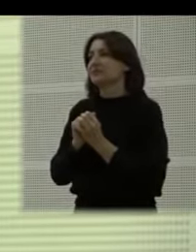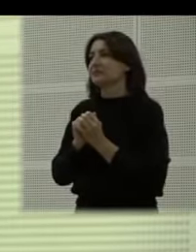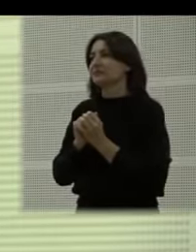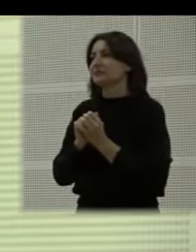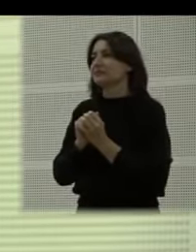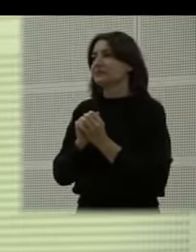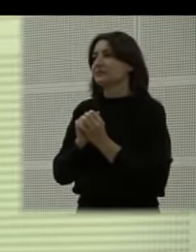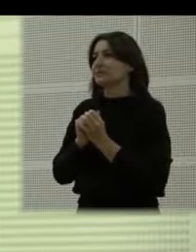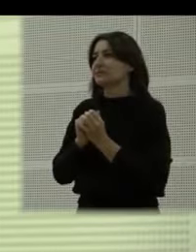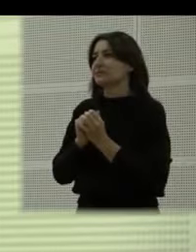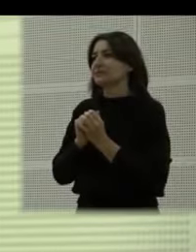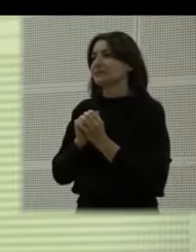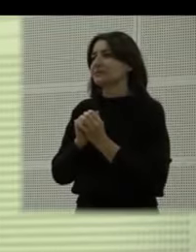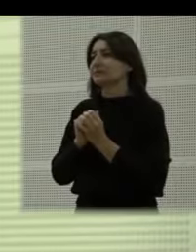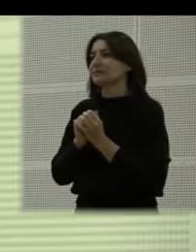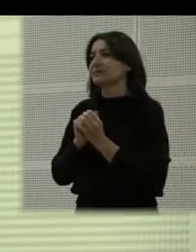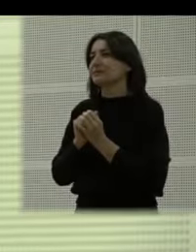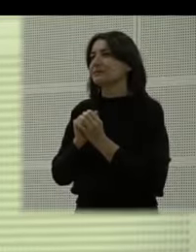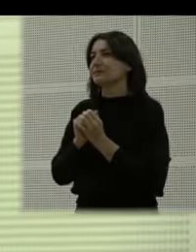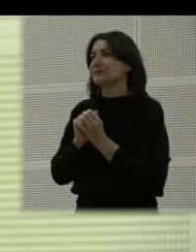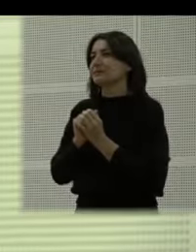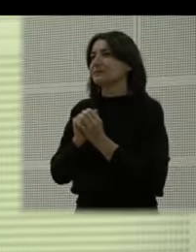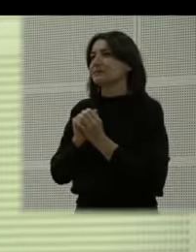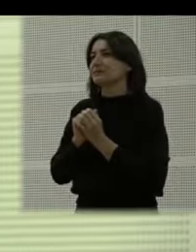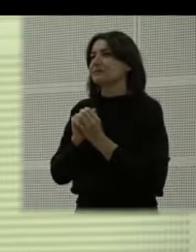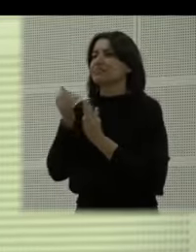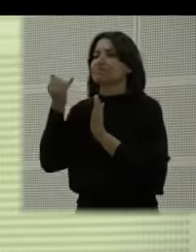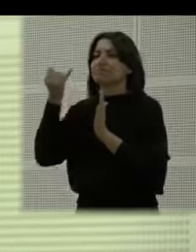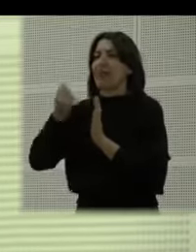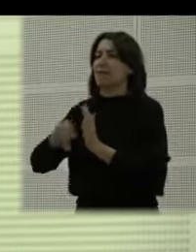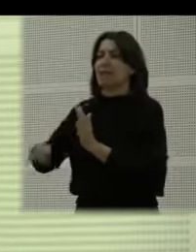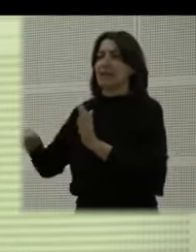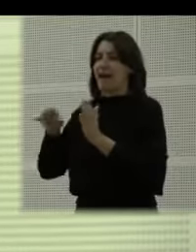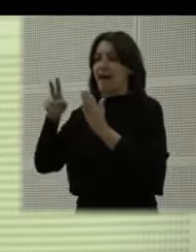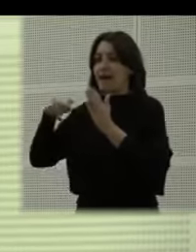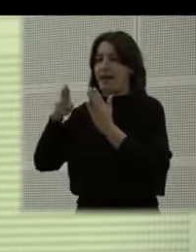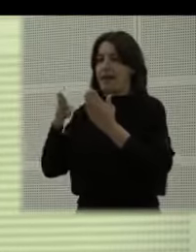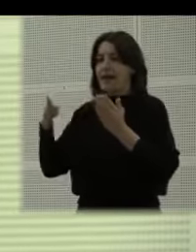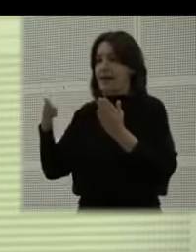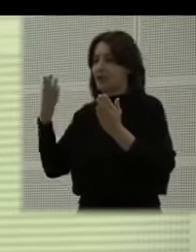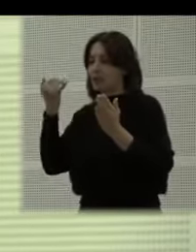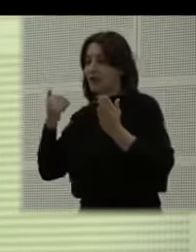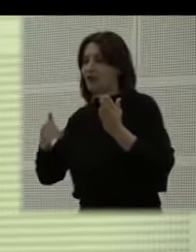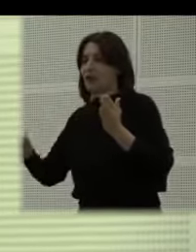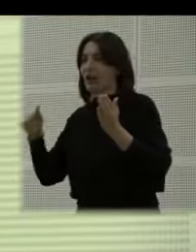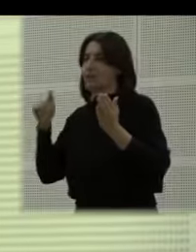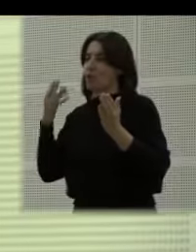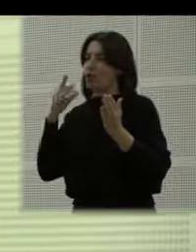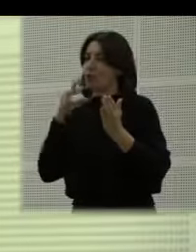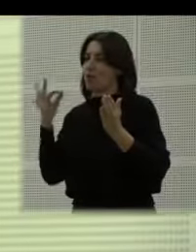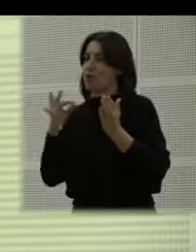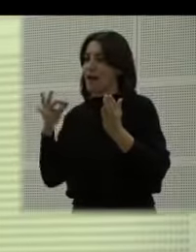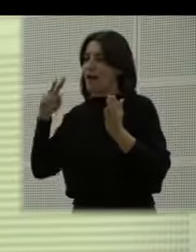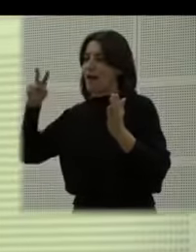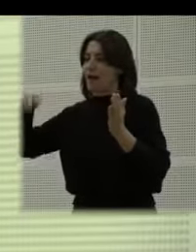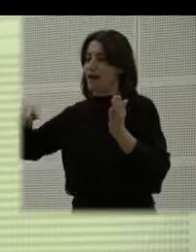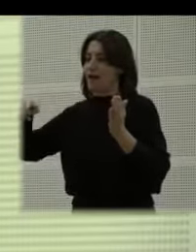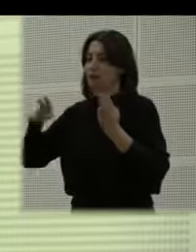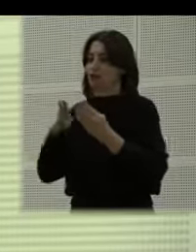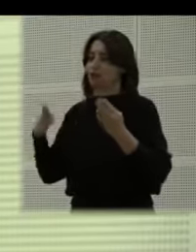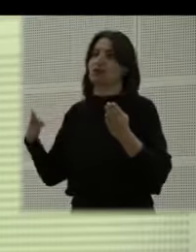ecco qui, vorrei leggere la parte finale di questo libro, perché secondo me è molto, molto bella, perché